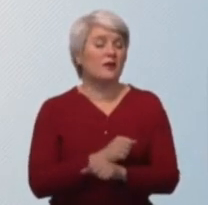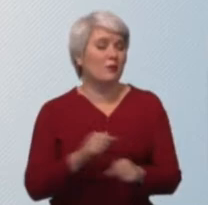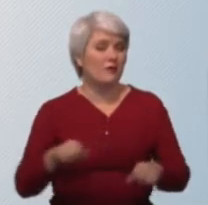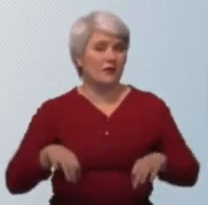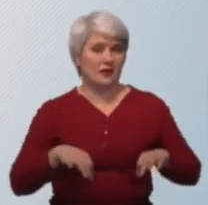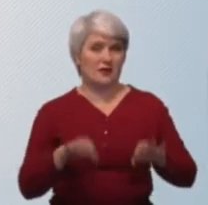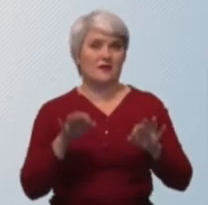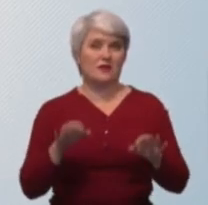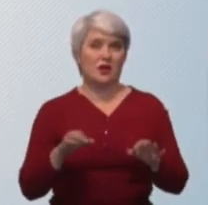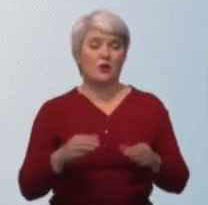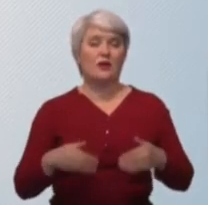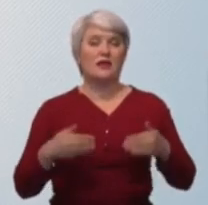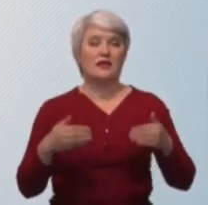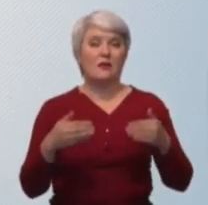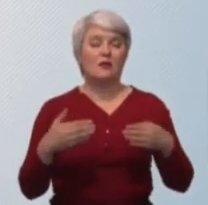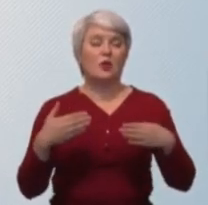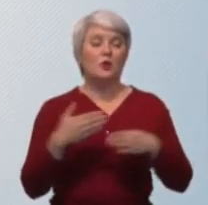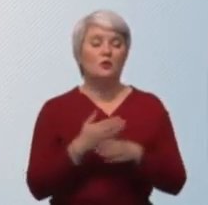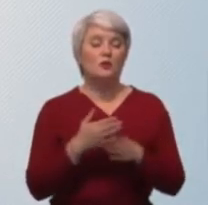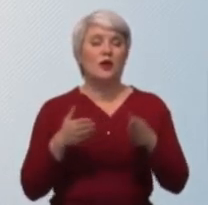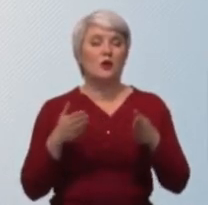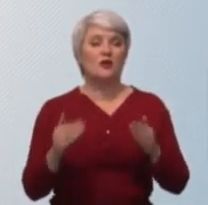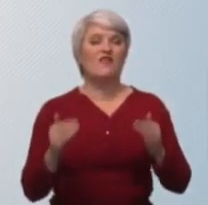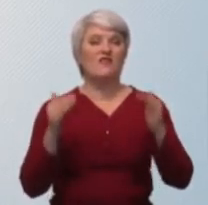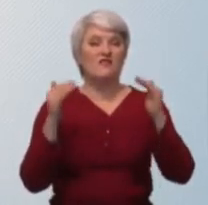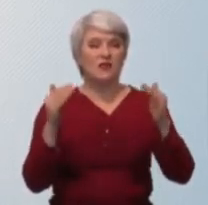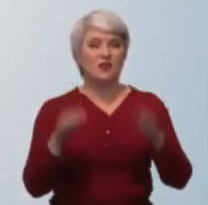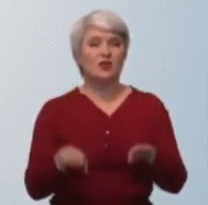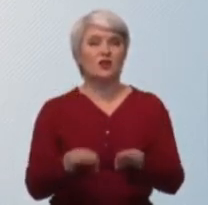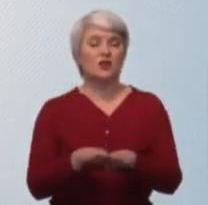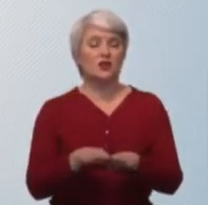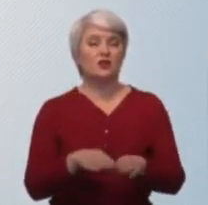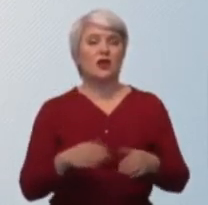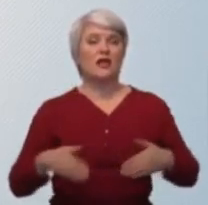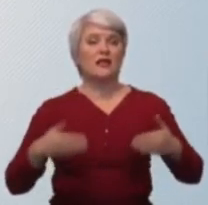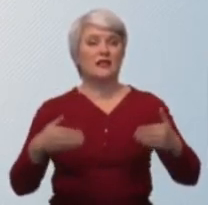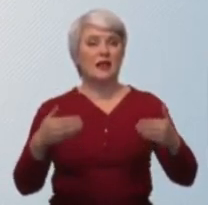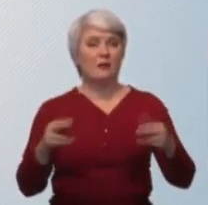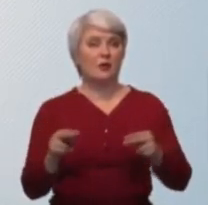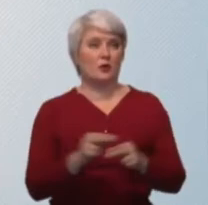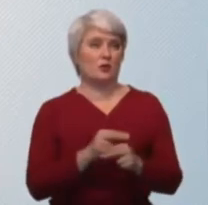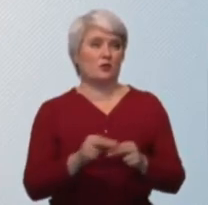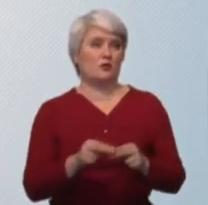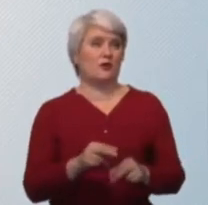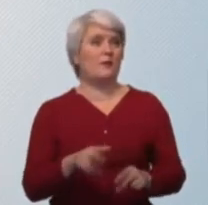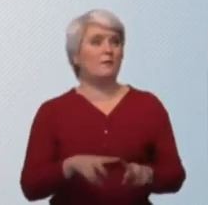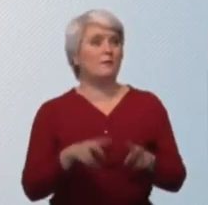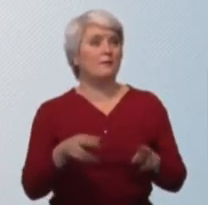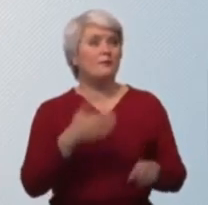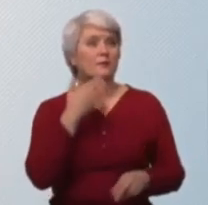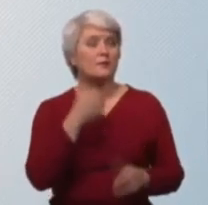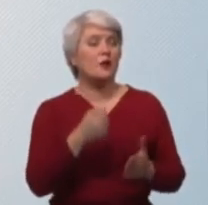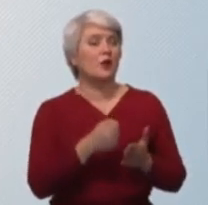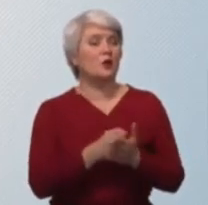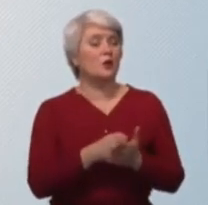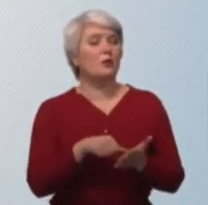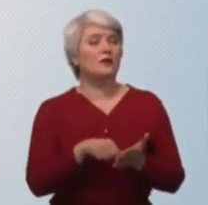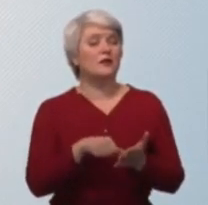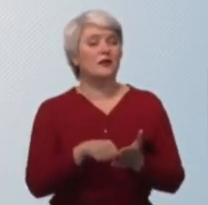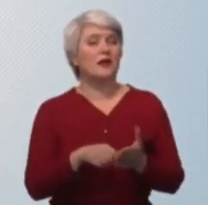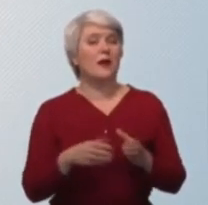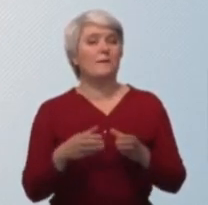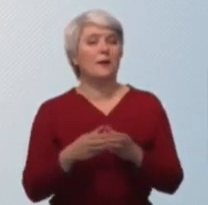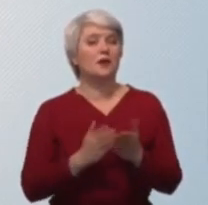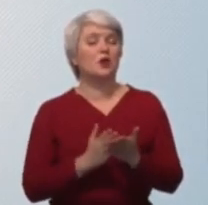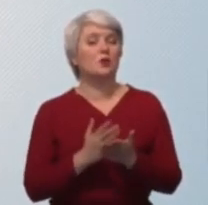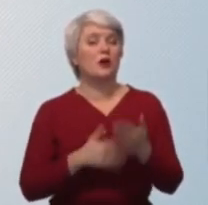темпи розбиття доріг вищі, ніж темпи ремонтування. Те ж саме питання до Віталія Кіма, який є представником партії «Слуга